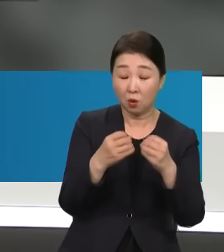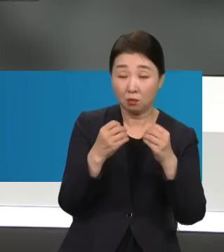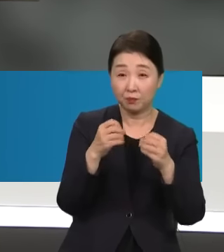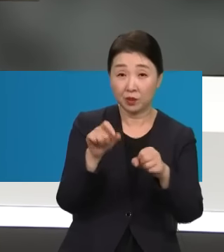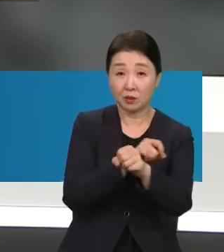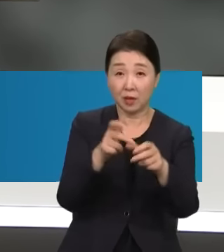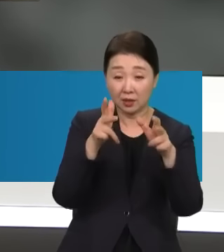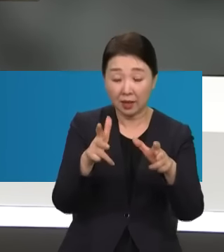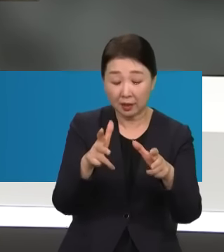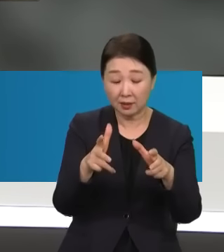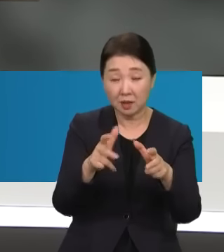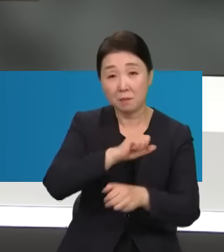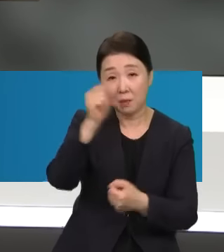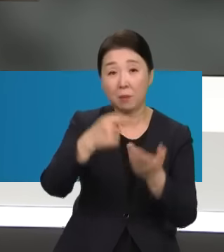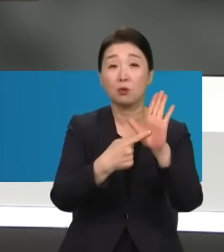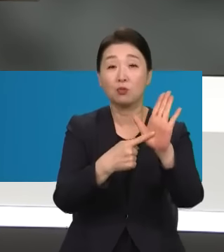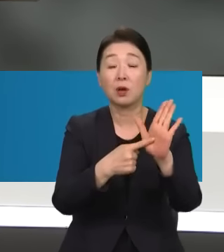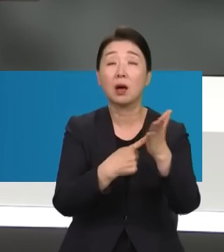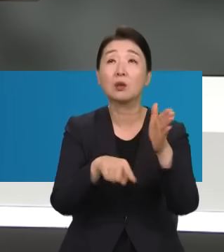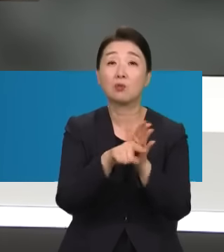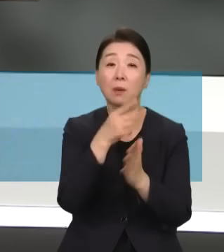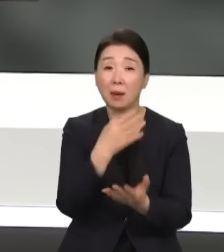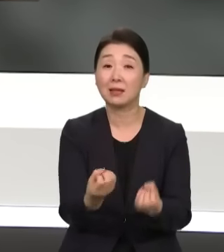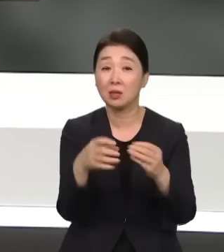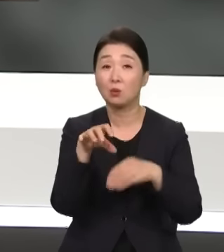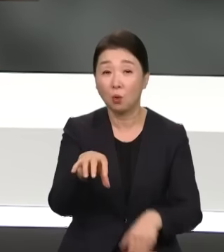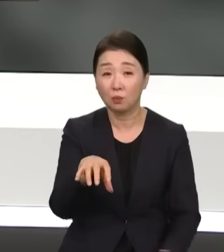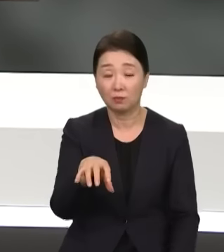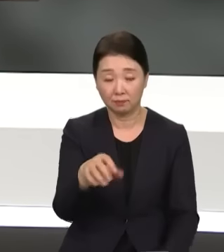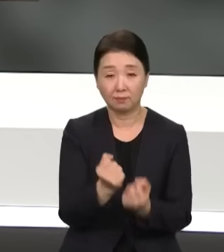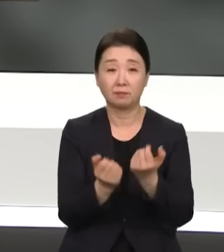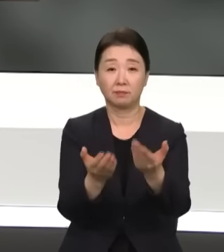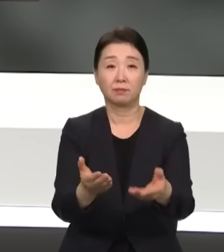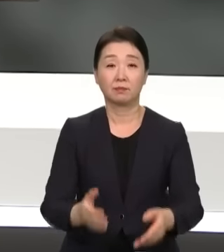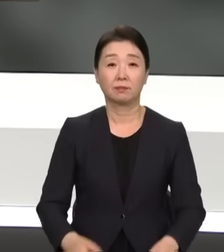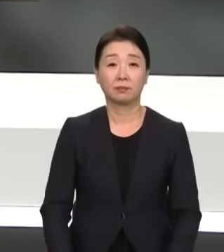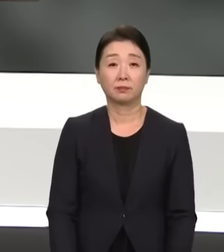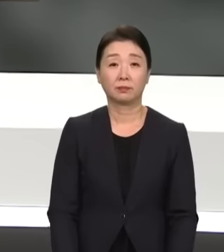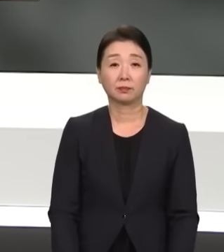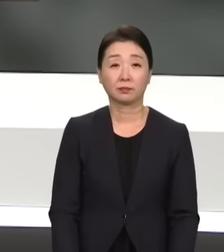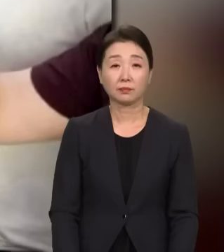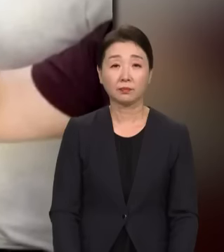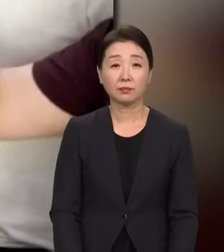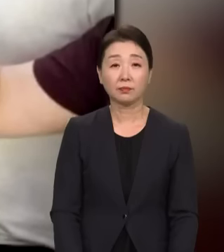등을 축하하기 위한 파티 자리였다고 주장했는데 구혜진 기자가 보도합니다.